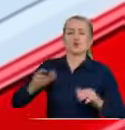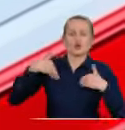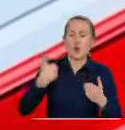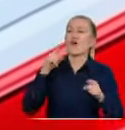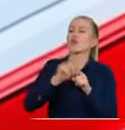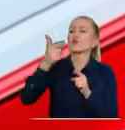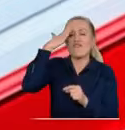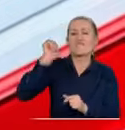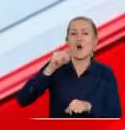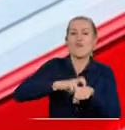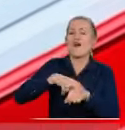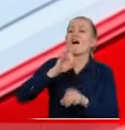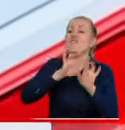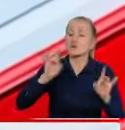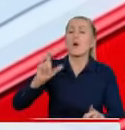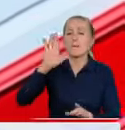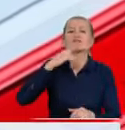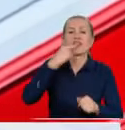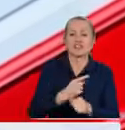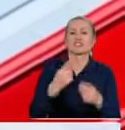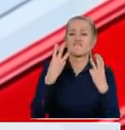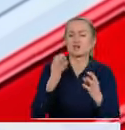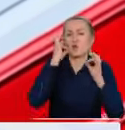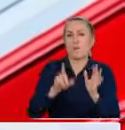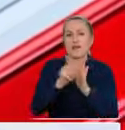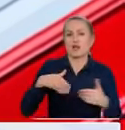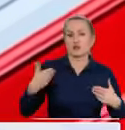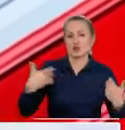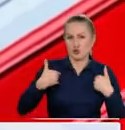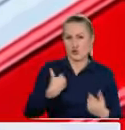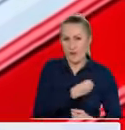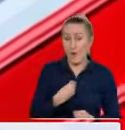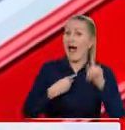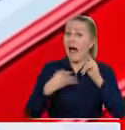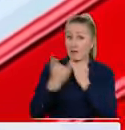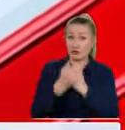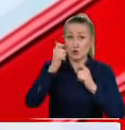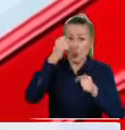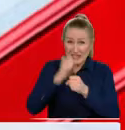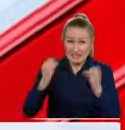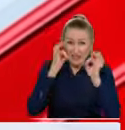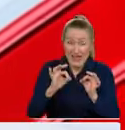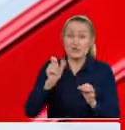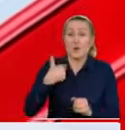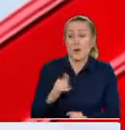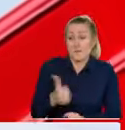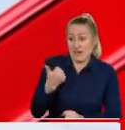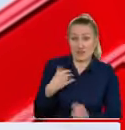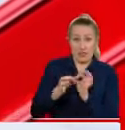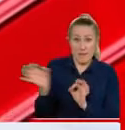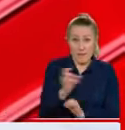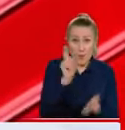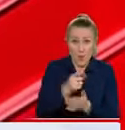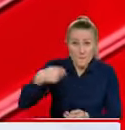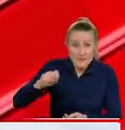będzie dobra dla zdrowia i życia Polaków. Natomiast to, co istnieje i czym jako prezydent chciałbym się zająć już w pierwszym roku pełnienia tej funkcji, to to, o czym